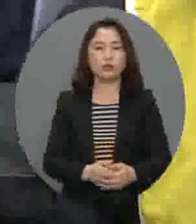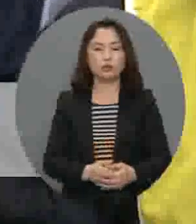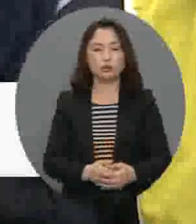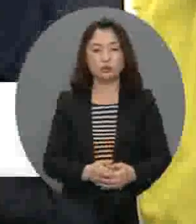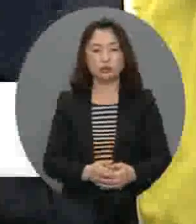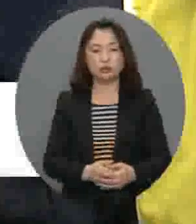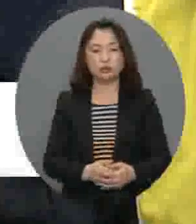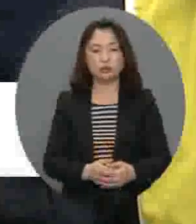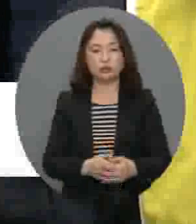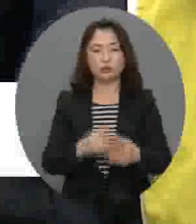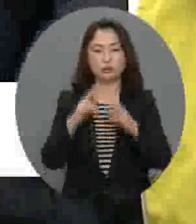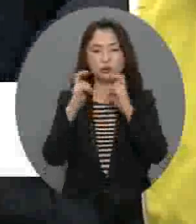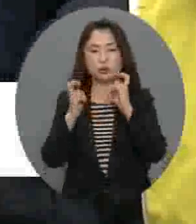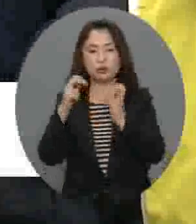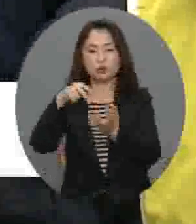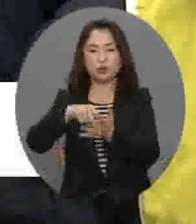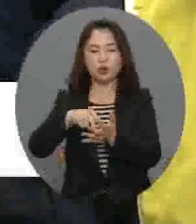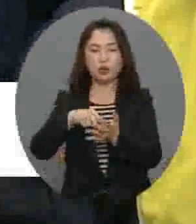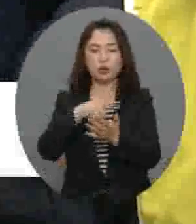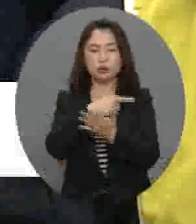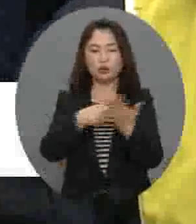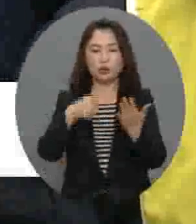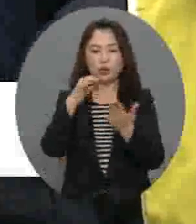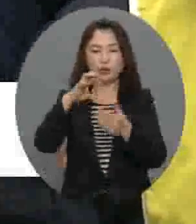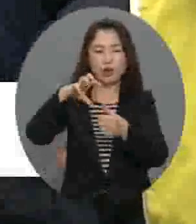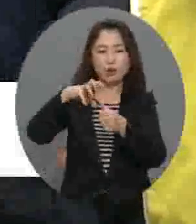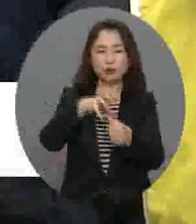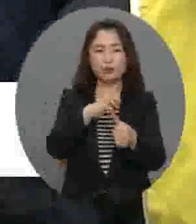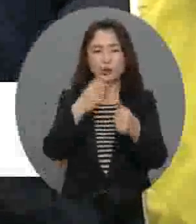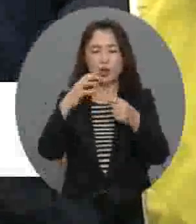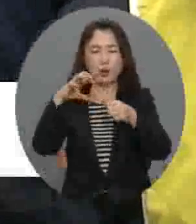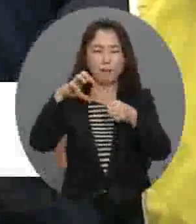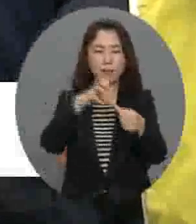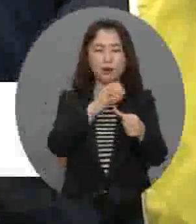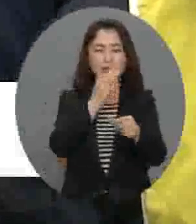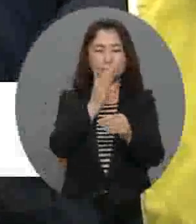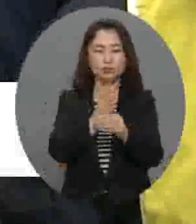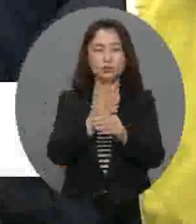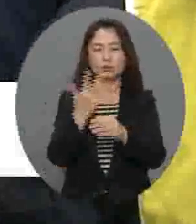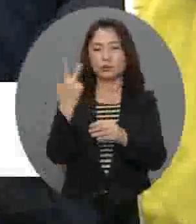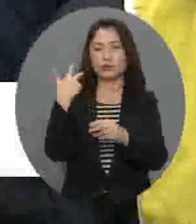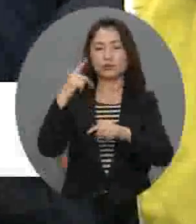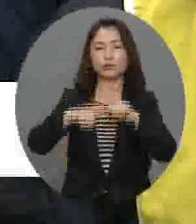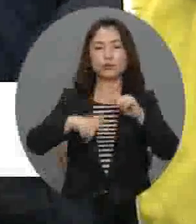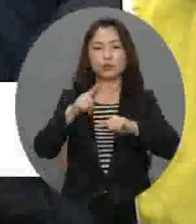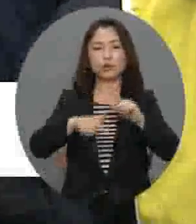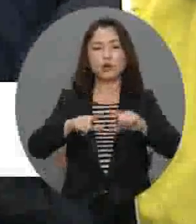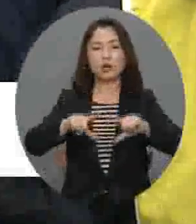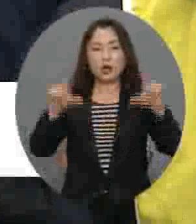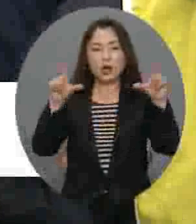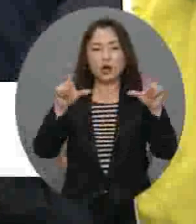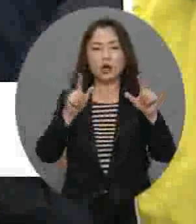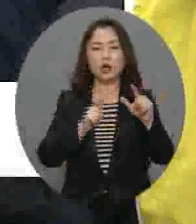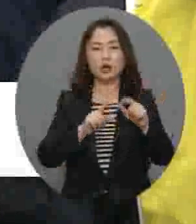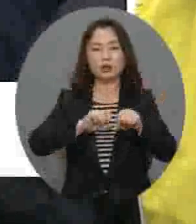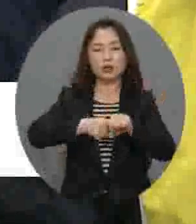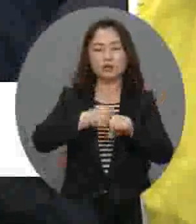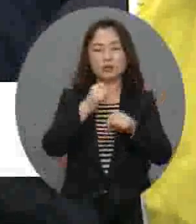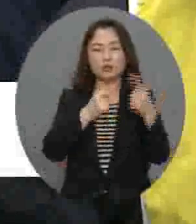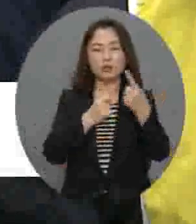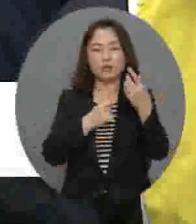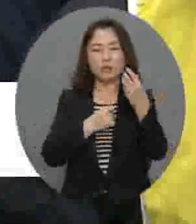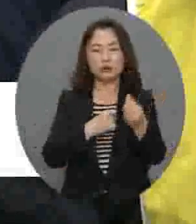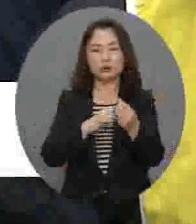계속해서 손대 강압으로 협박하고 있으며 지난주 목요일에 단정